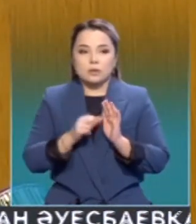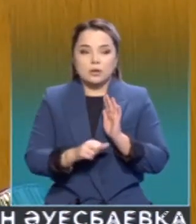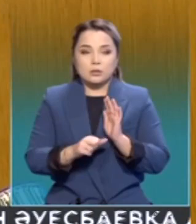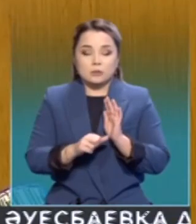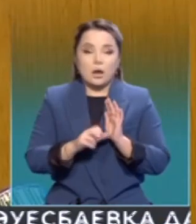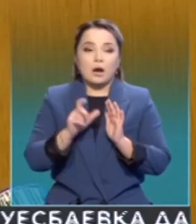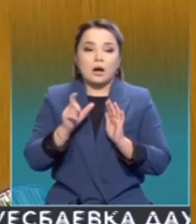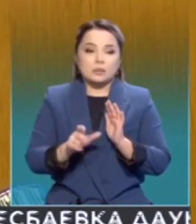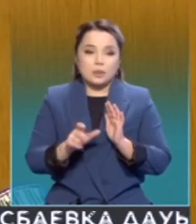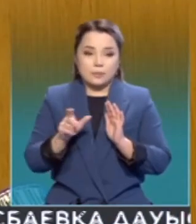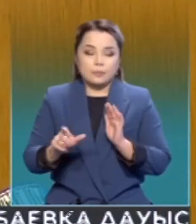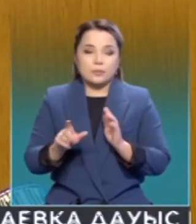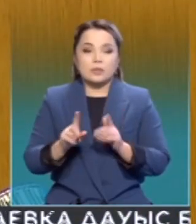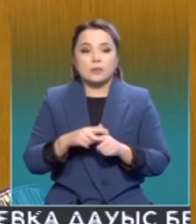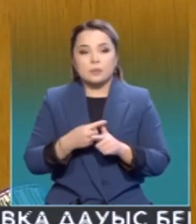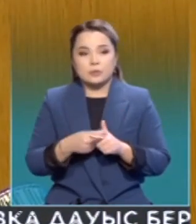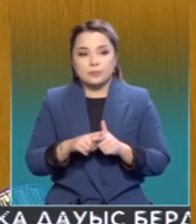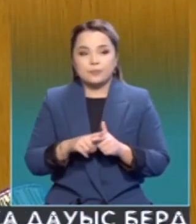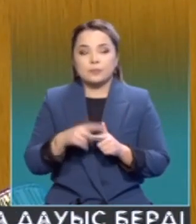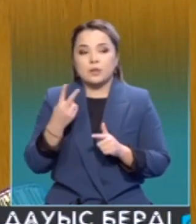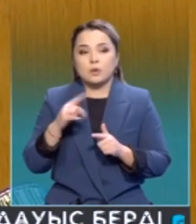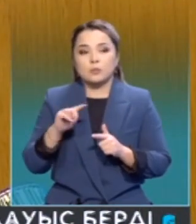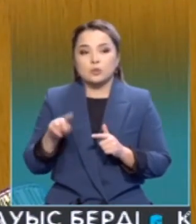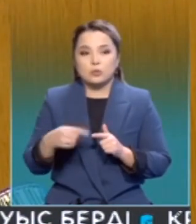206 206 адам, немесе